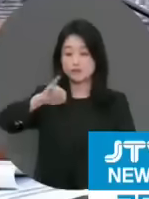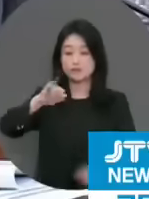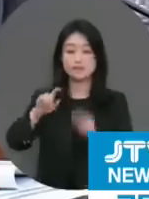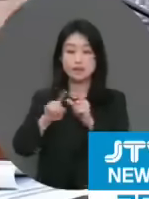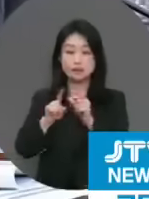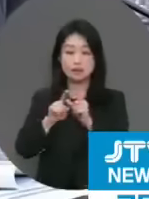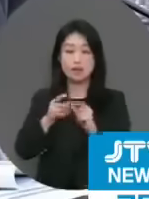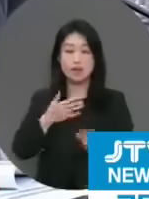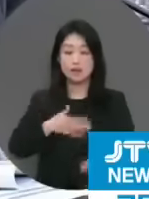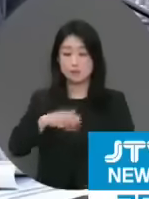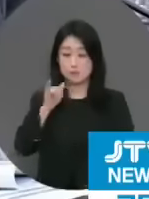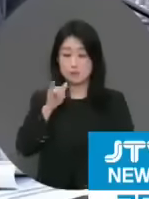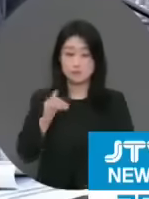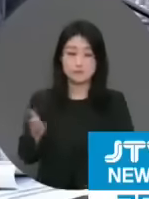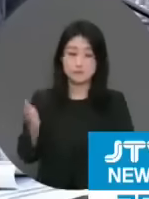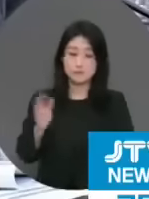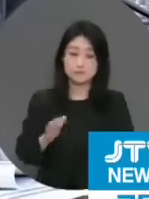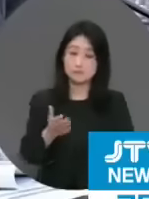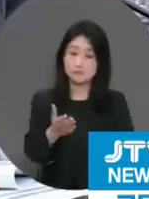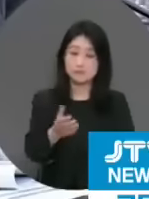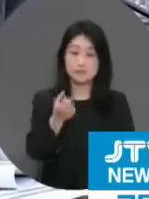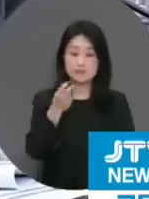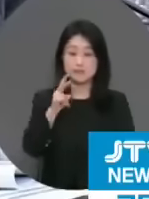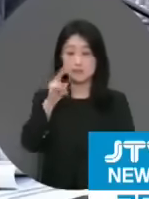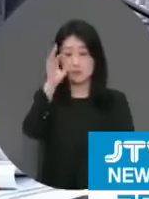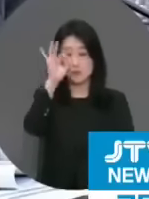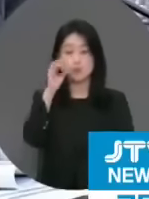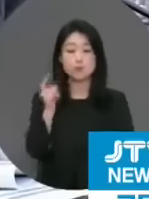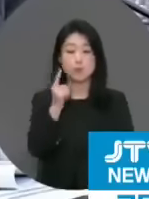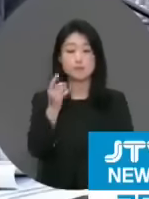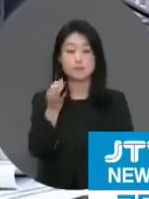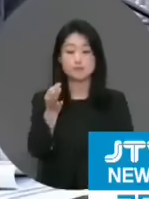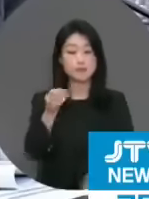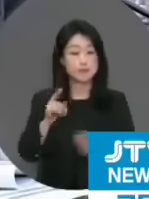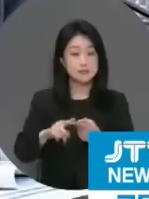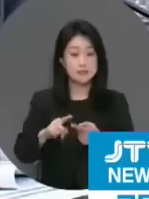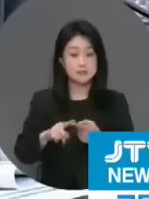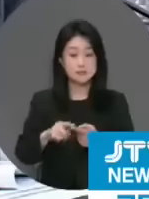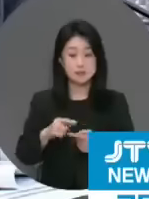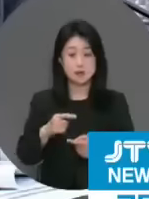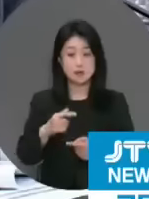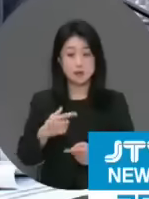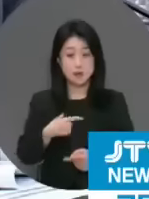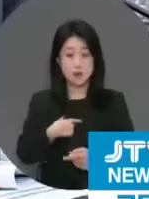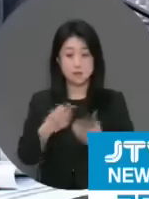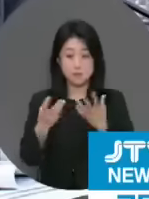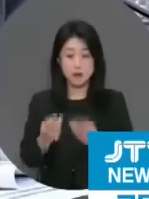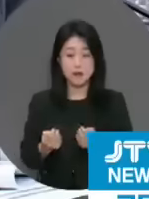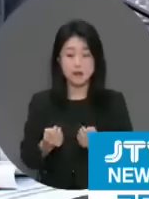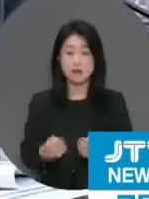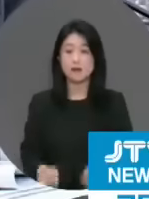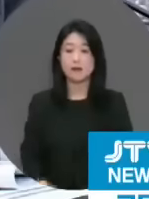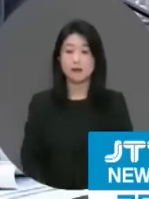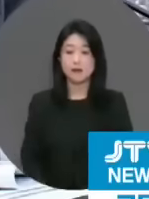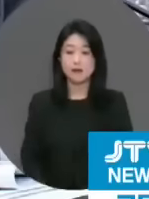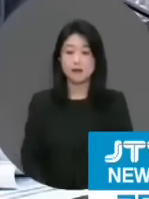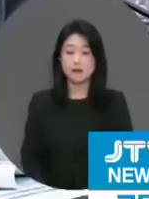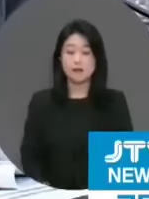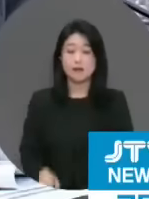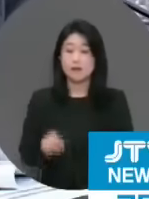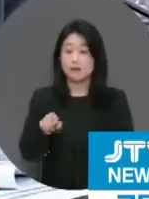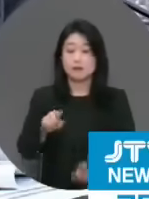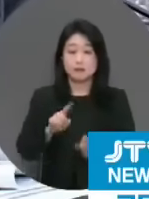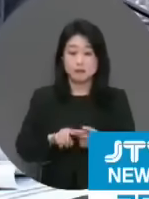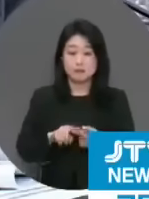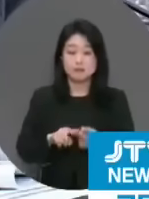그런데 지금 텔레비전 수신료 문제에 대해서도 사실은 거부하겠다는 분들이 많은데 왜 그것이 조직을 안 하냐,